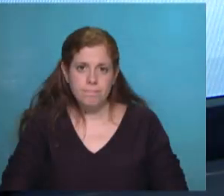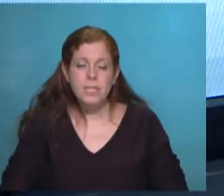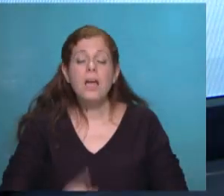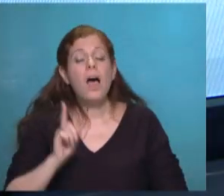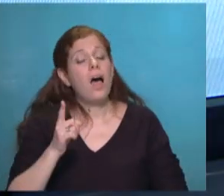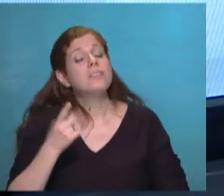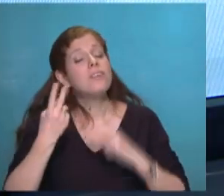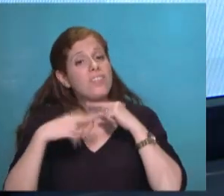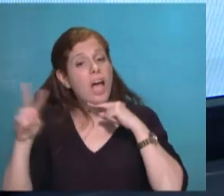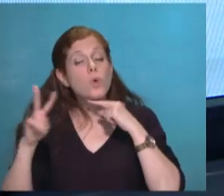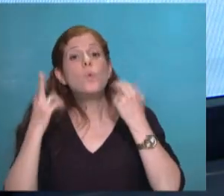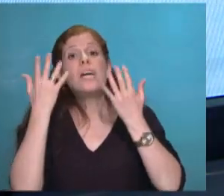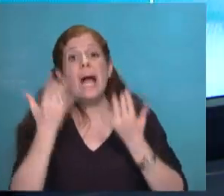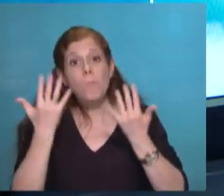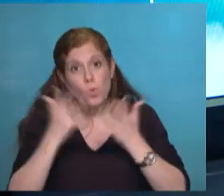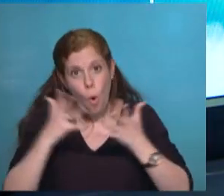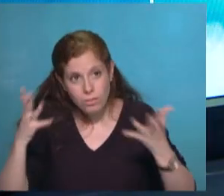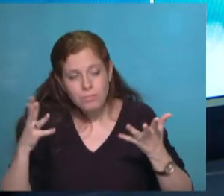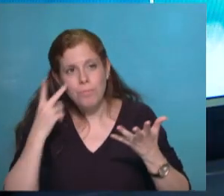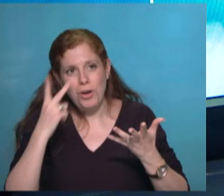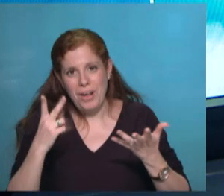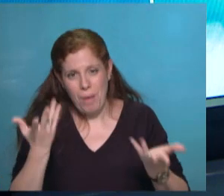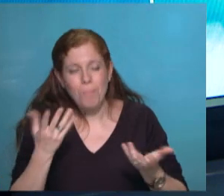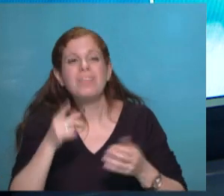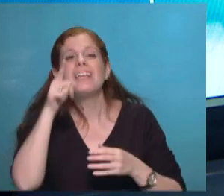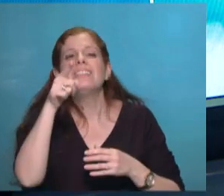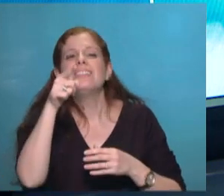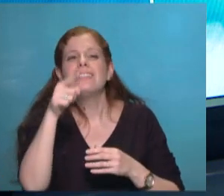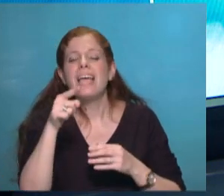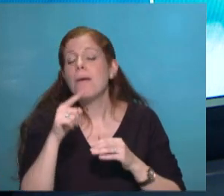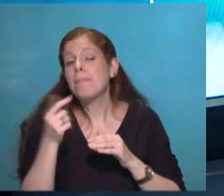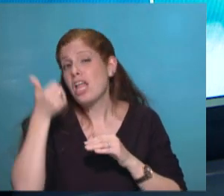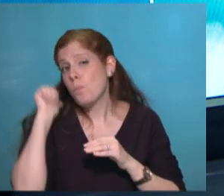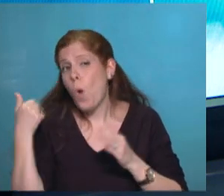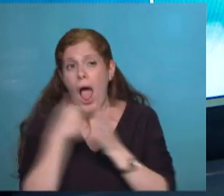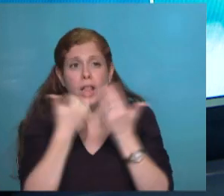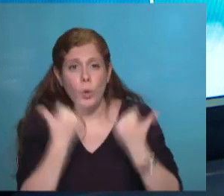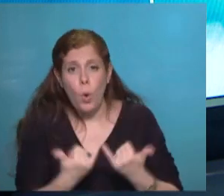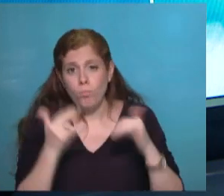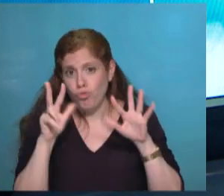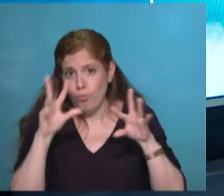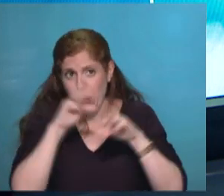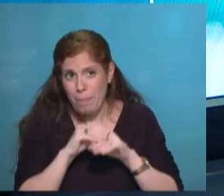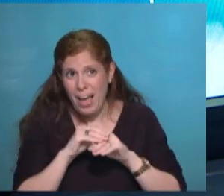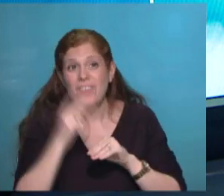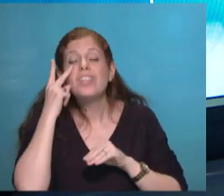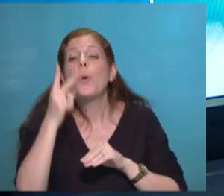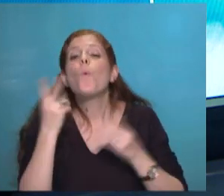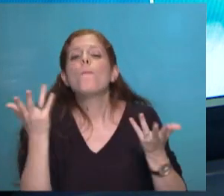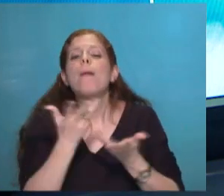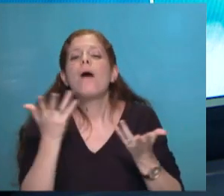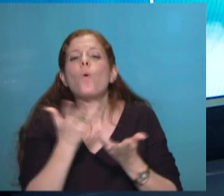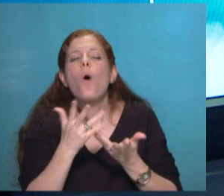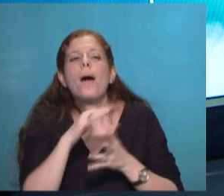הבטחנו כמויות, אז בואו נראה מה הכמויות שירדו, וזה הכמויות שירדו בעצם מאתמול עד היום, ב-8 בערב. תראו מה קורה במרום